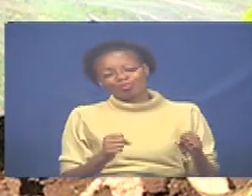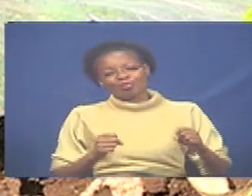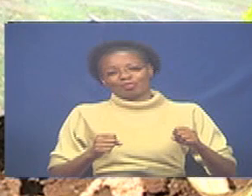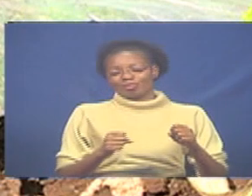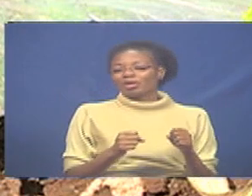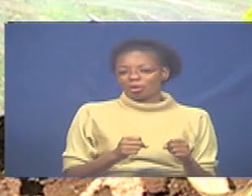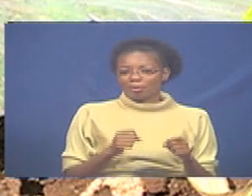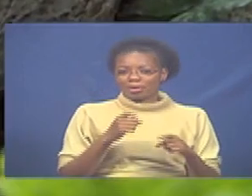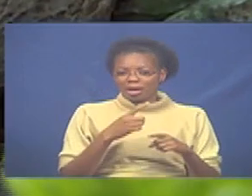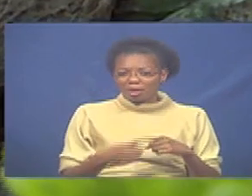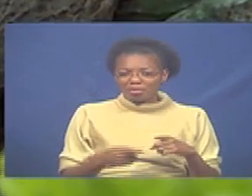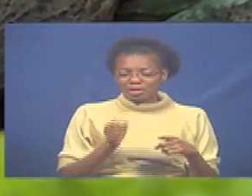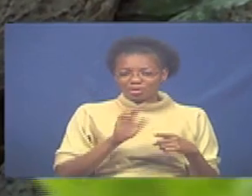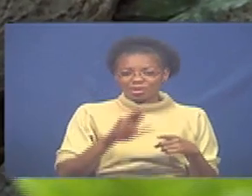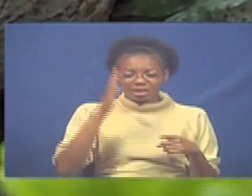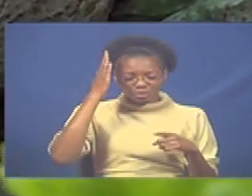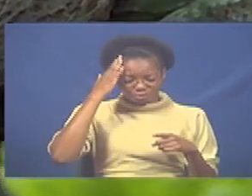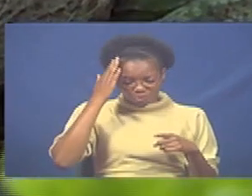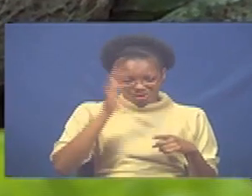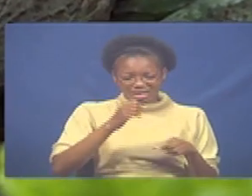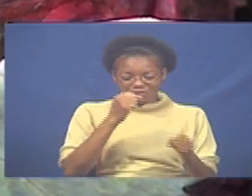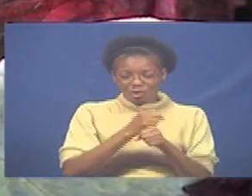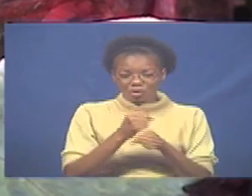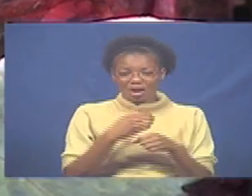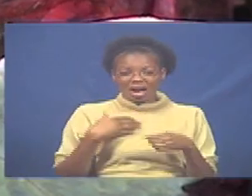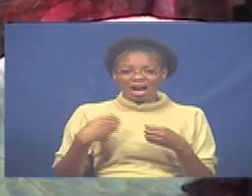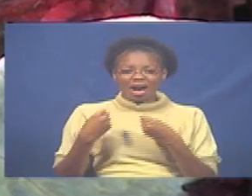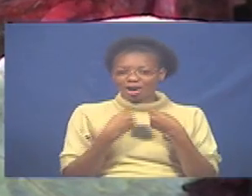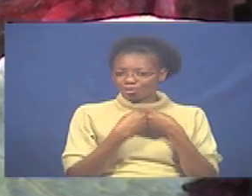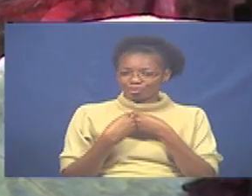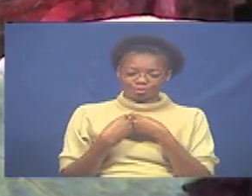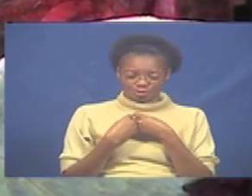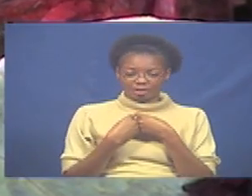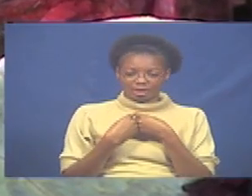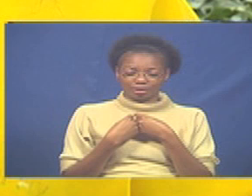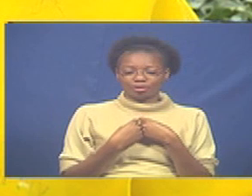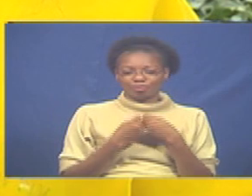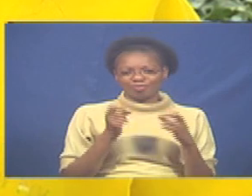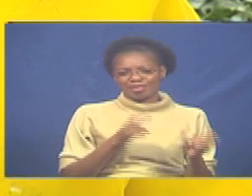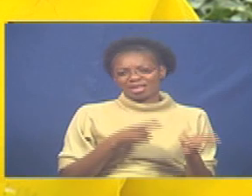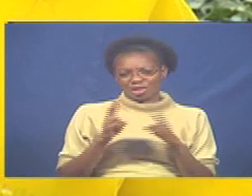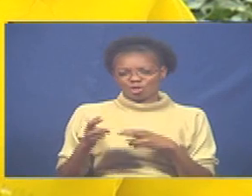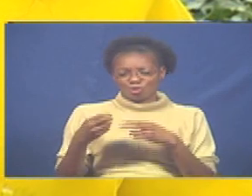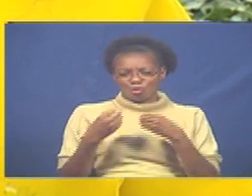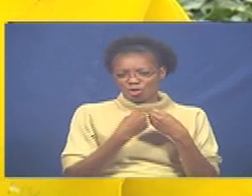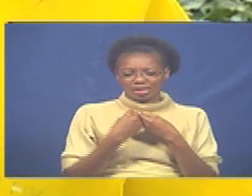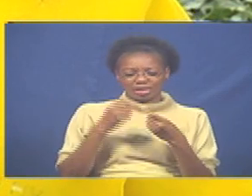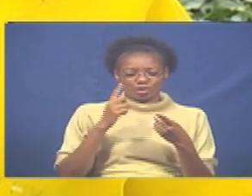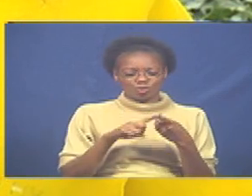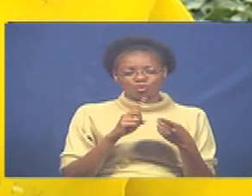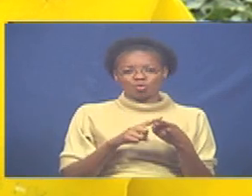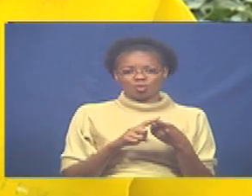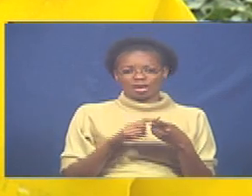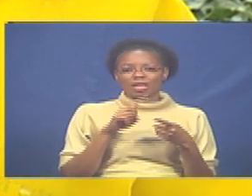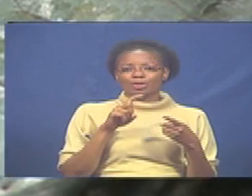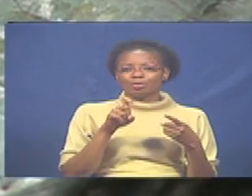Lakini kisichotambuliwa na wengi ni kwamba kuna changamoto pia kwa ukuzi wa mboga. Kwa kawaida changamoto ya kwanza